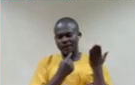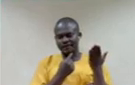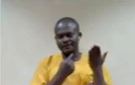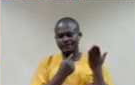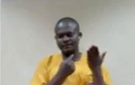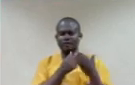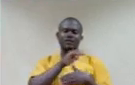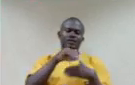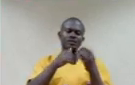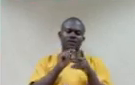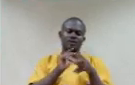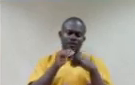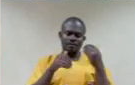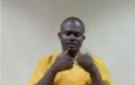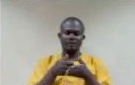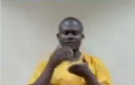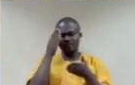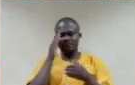abantu bose barabizi ko mubeshya